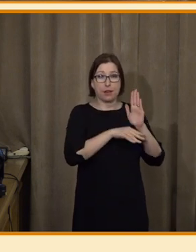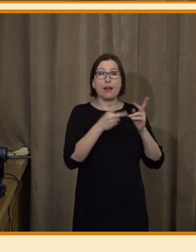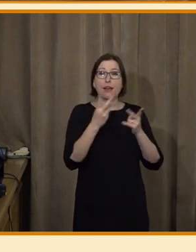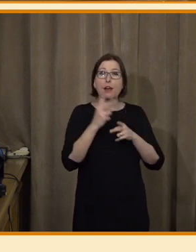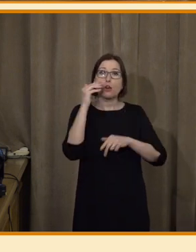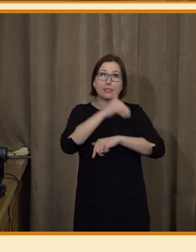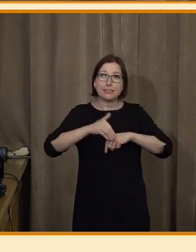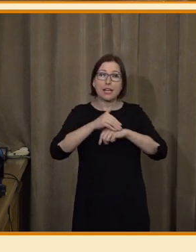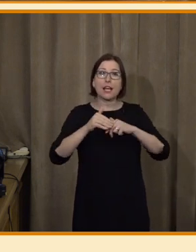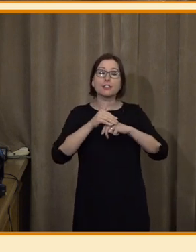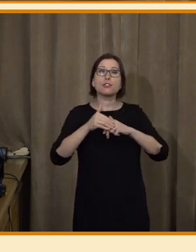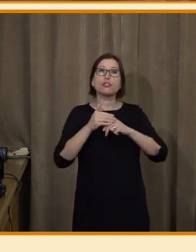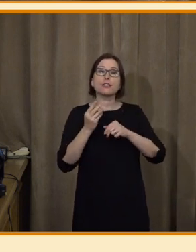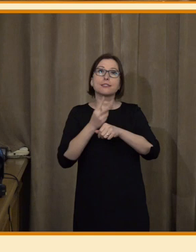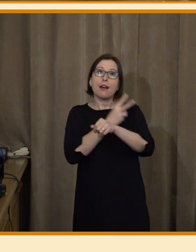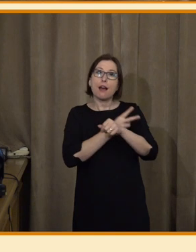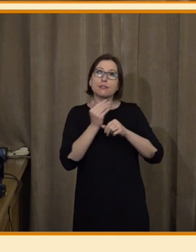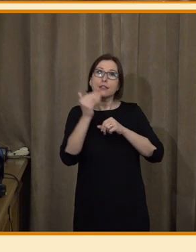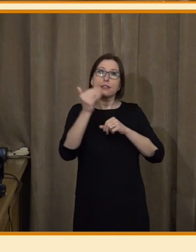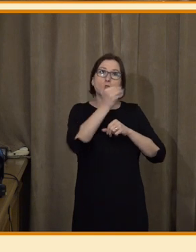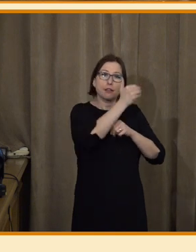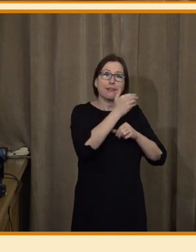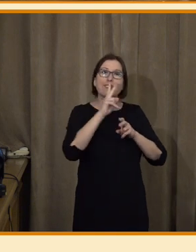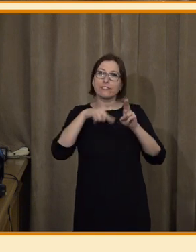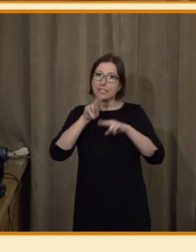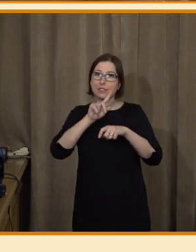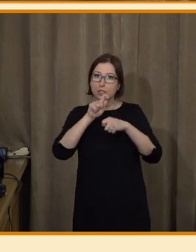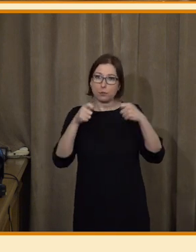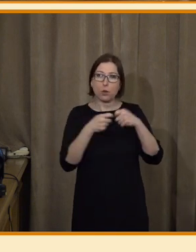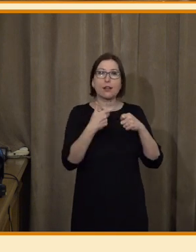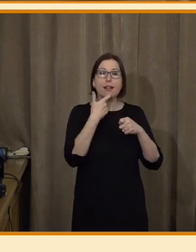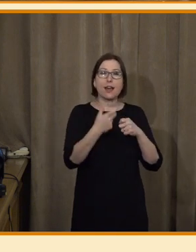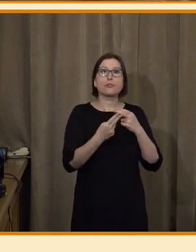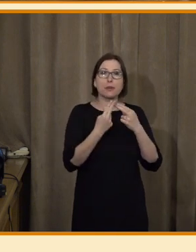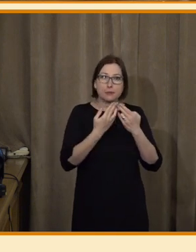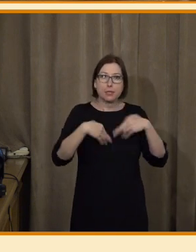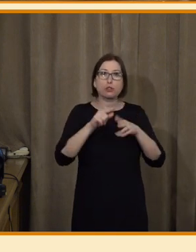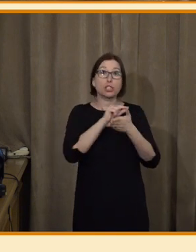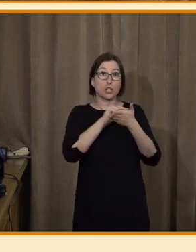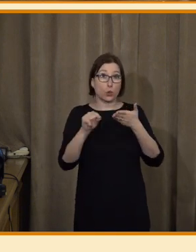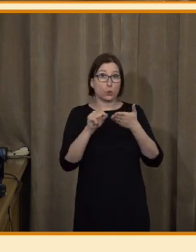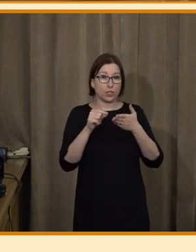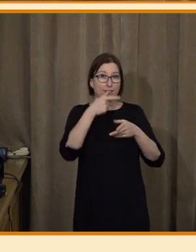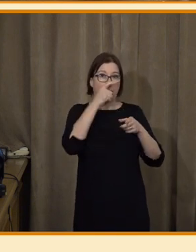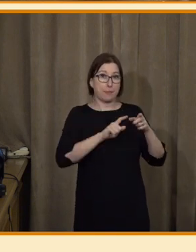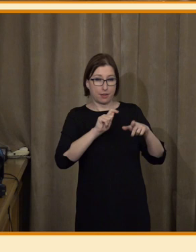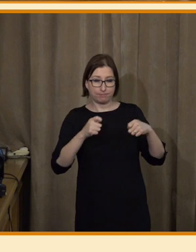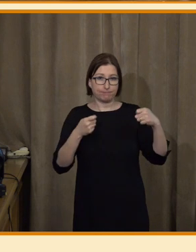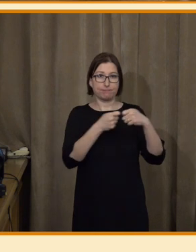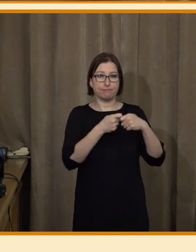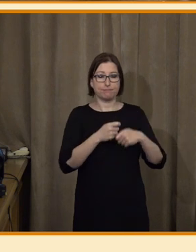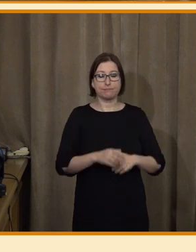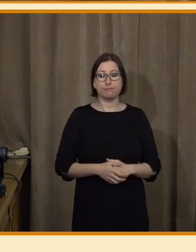přeshraničnou záležitost a že v podstatě je to v úzké spolupráci s Národním bezpečnostním úřadem o Spojených Státec.